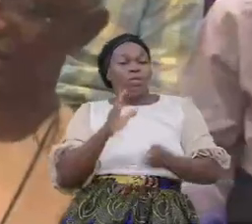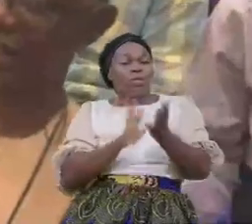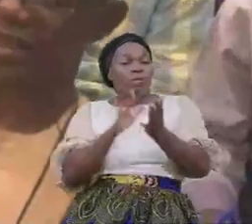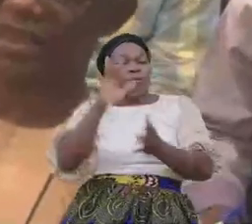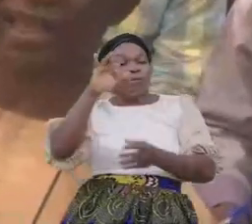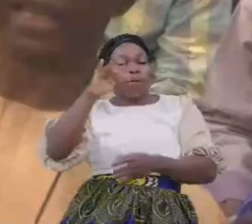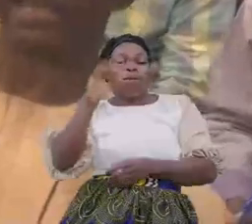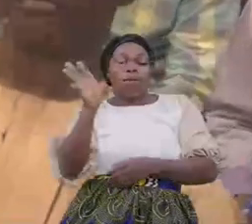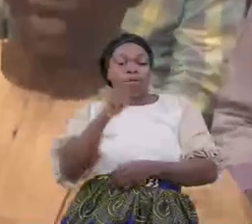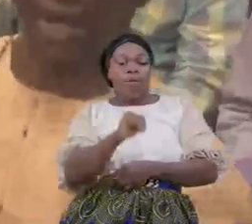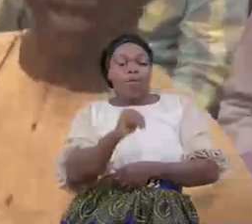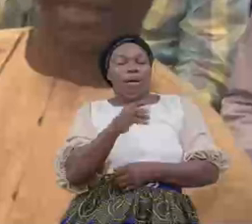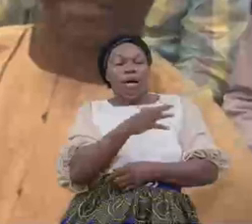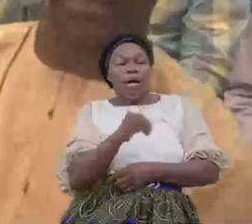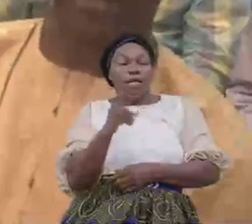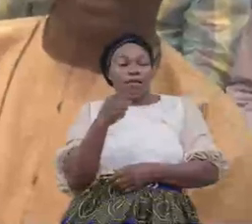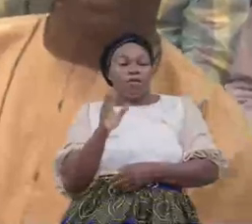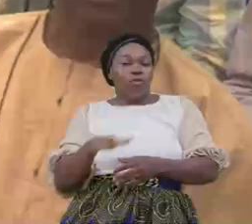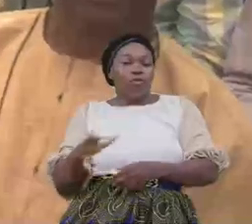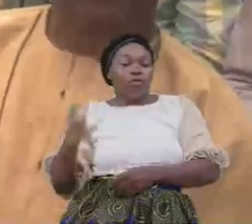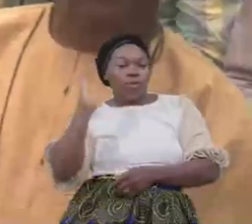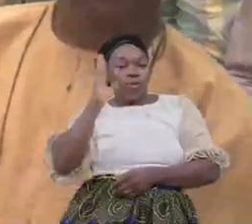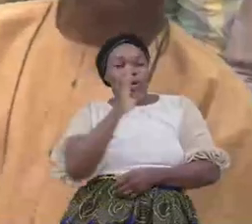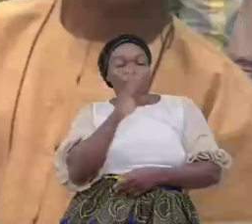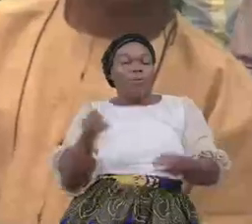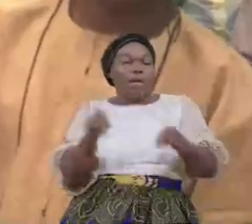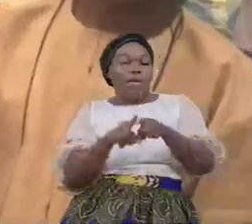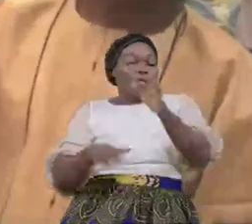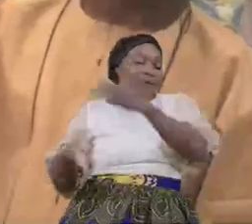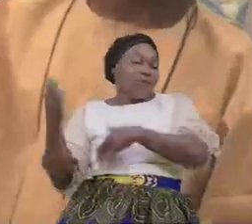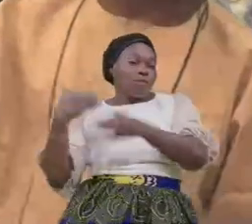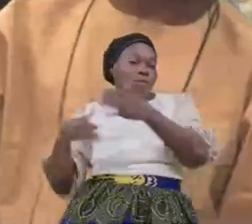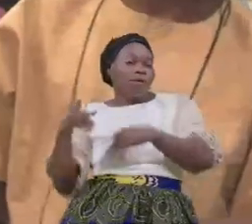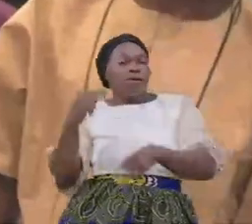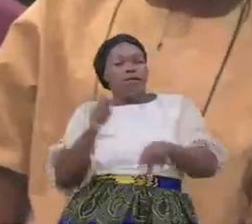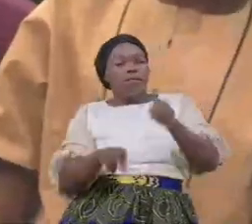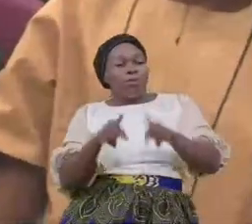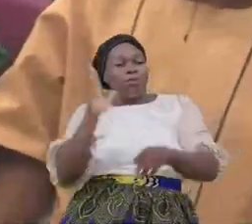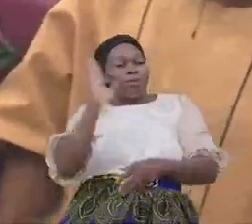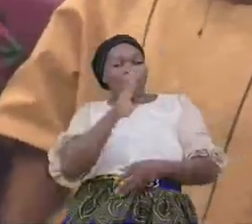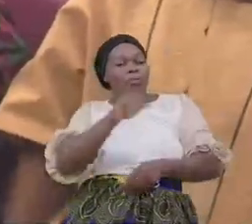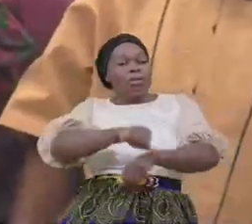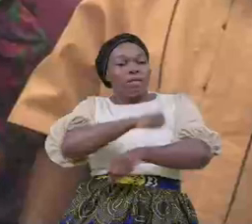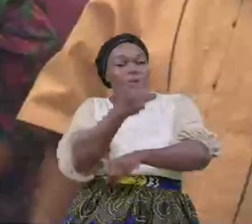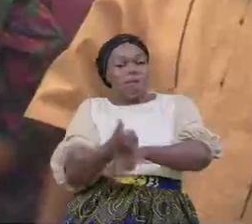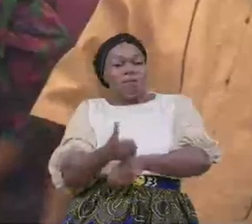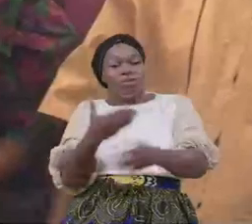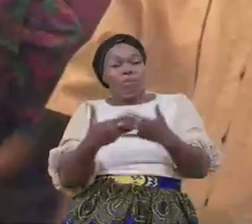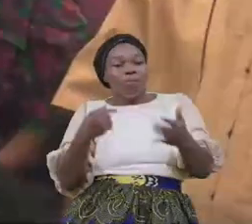seront comme autrefois. Son assemblée subsistera devant moi. Et